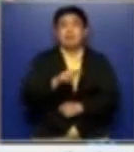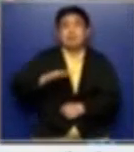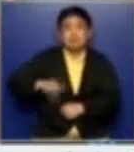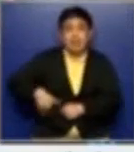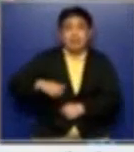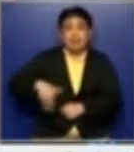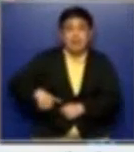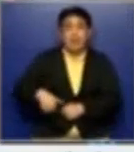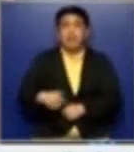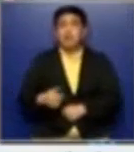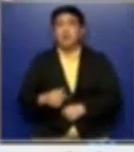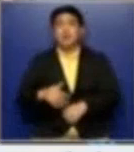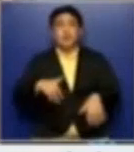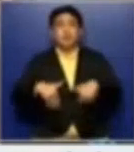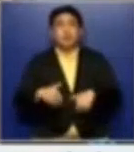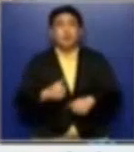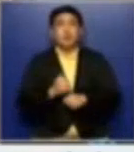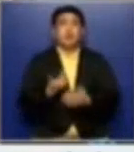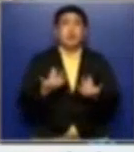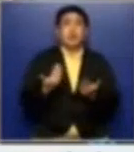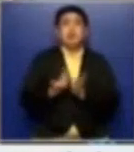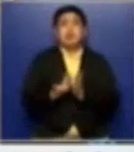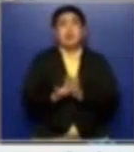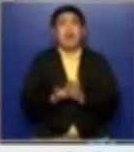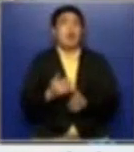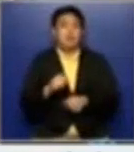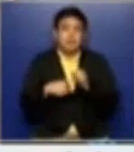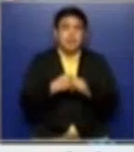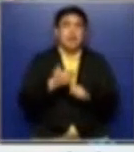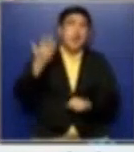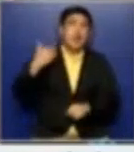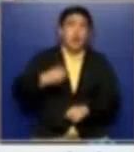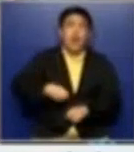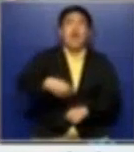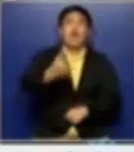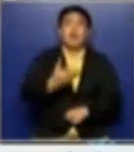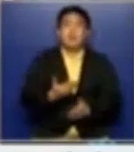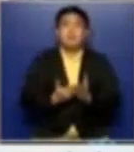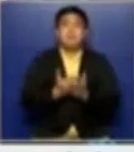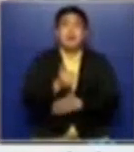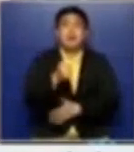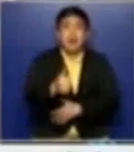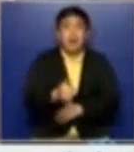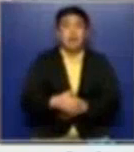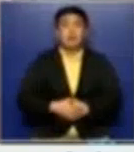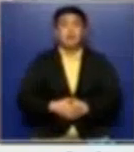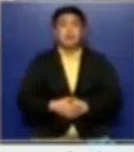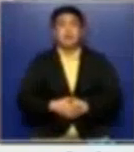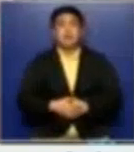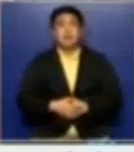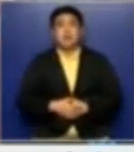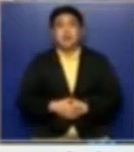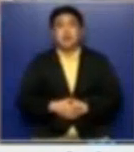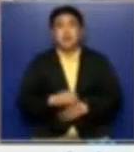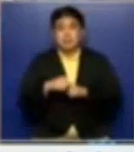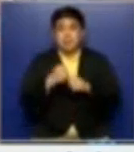ผ่านชาวบ้านก็รอใช้เงินปีนั้นให้ผ่านแต่ปีนี้นี่ขออนุญาตต่อนิดนึงนะกำลังจะจบ